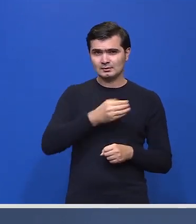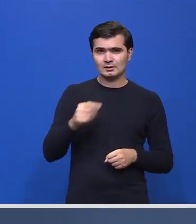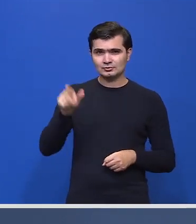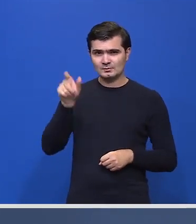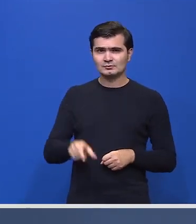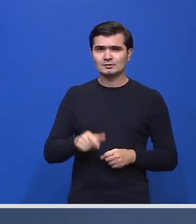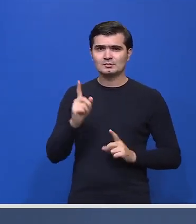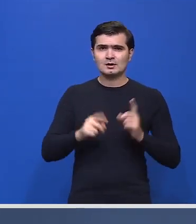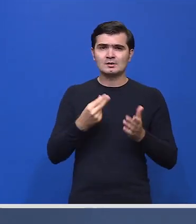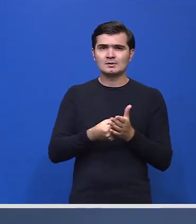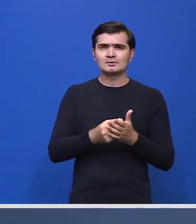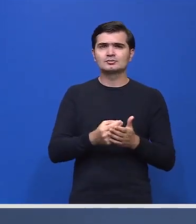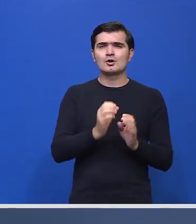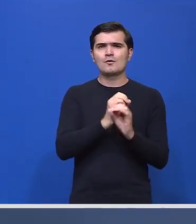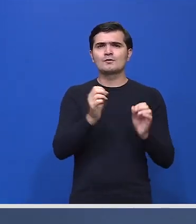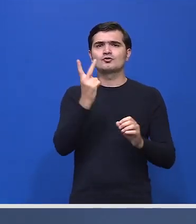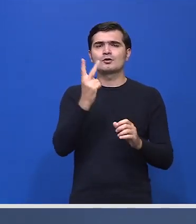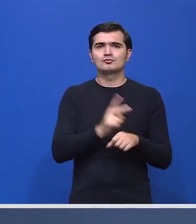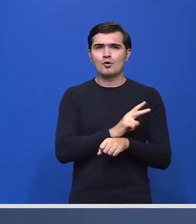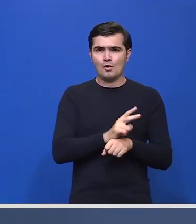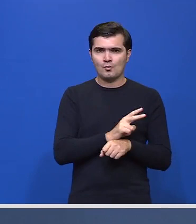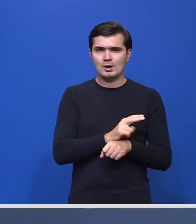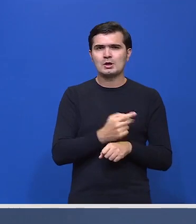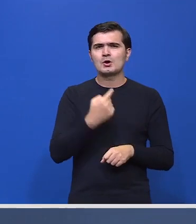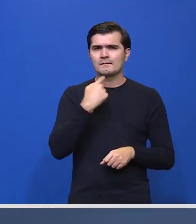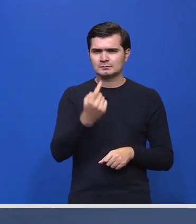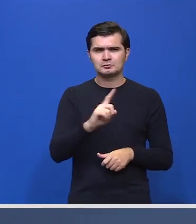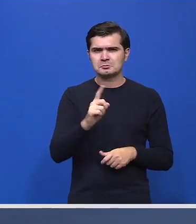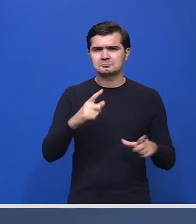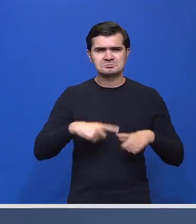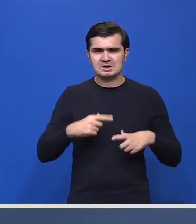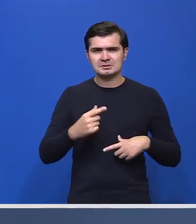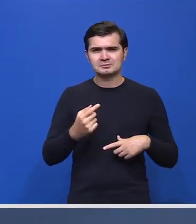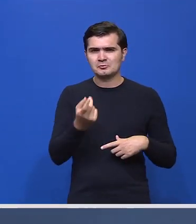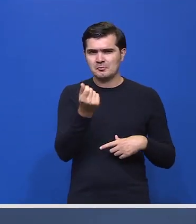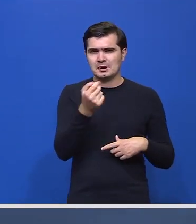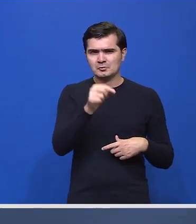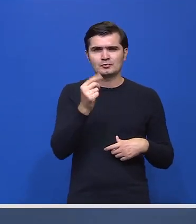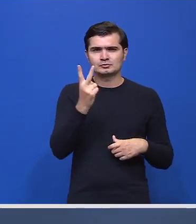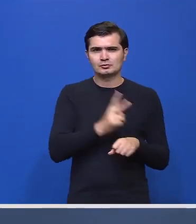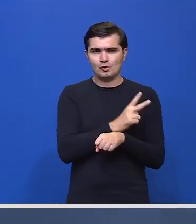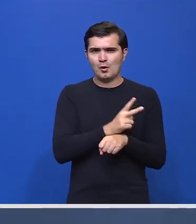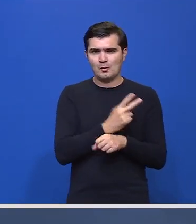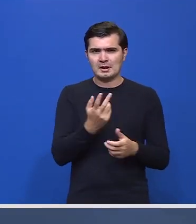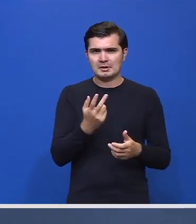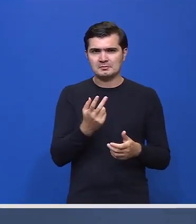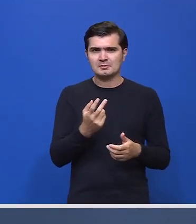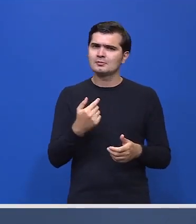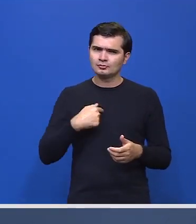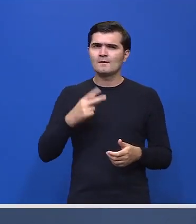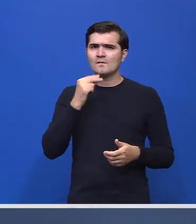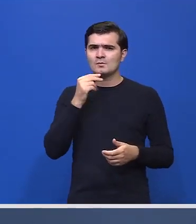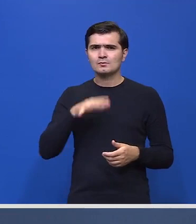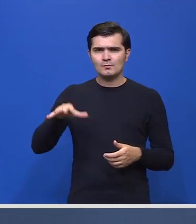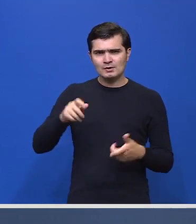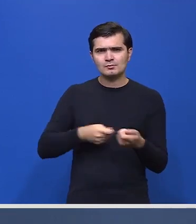cu 2 ore oficial, vă asigur că nu trăiesc din 2 ore contravaloarea unui salariu minim. Am discutat cu mediul de